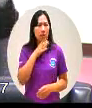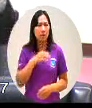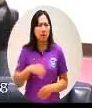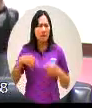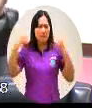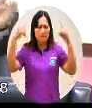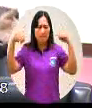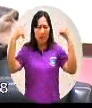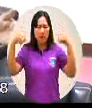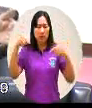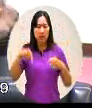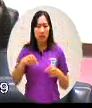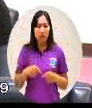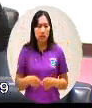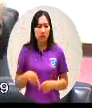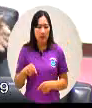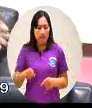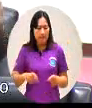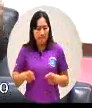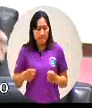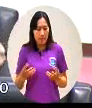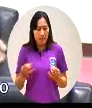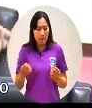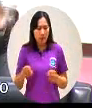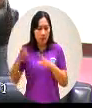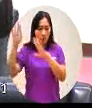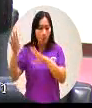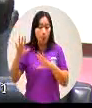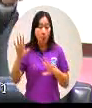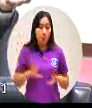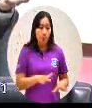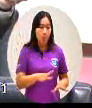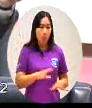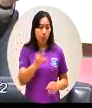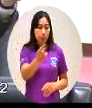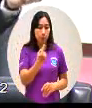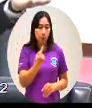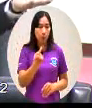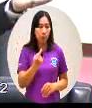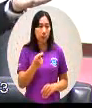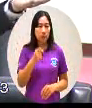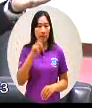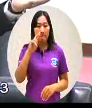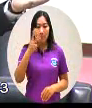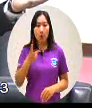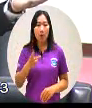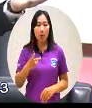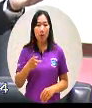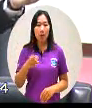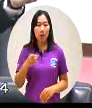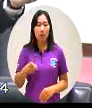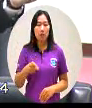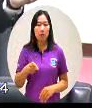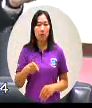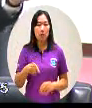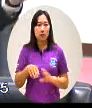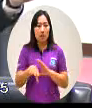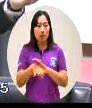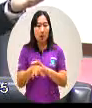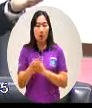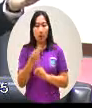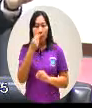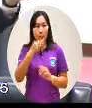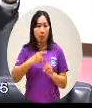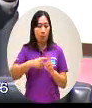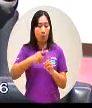切掉的方位唔对，方向唔对，地输迄个空气变质出来，拢合格啊，拢合格